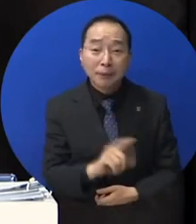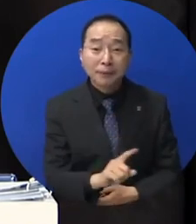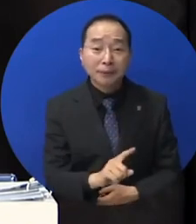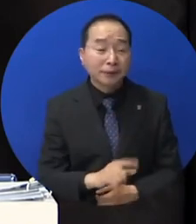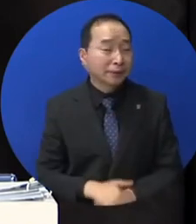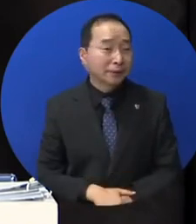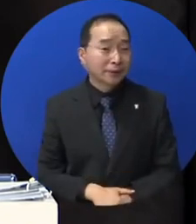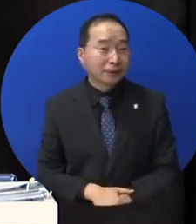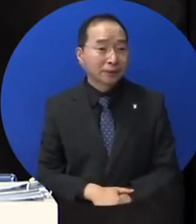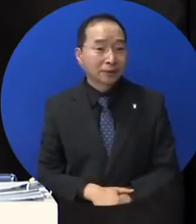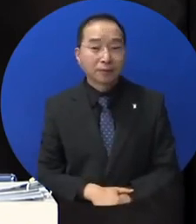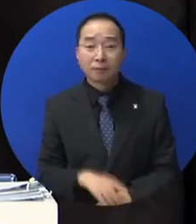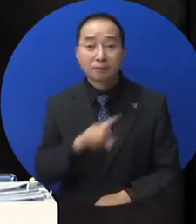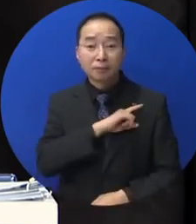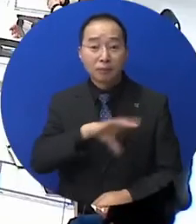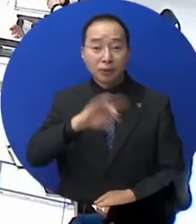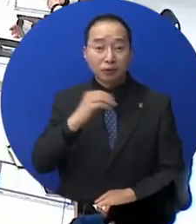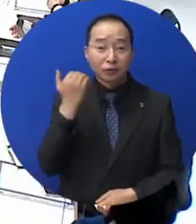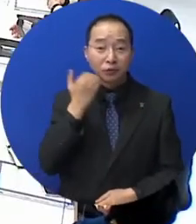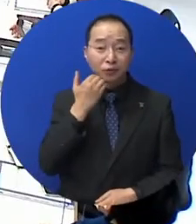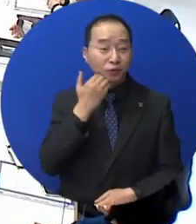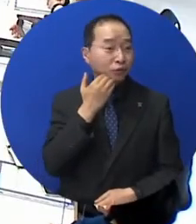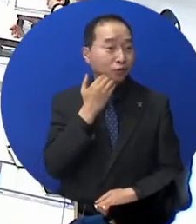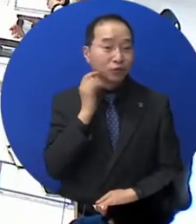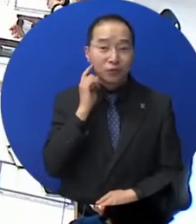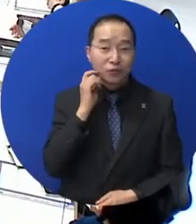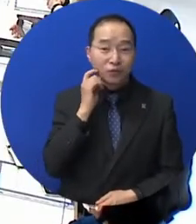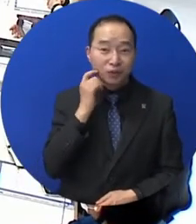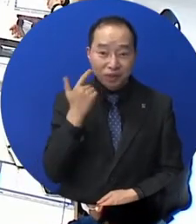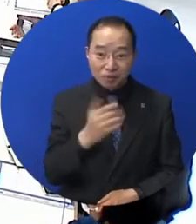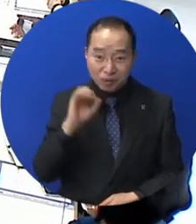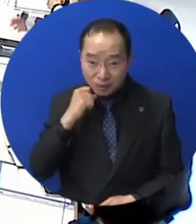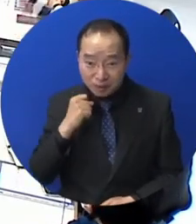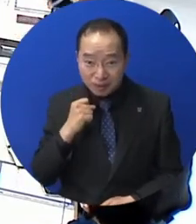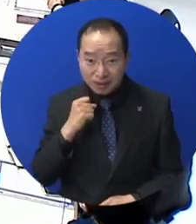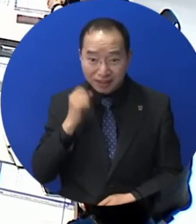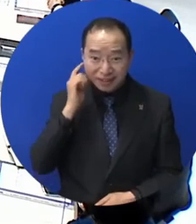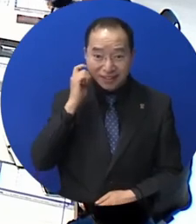싶은데 순서는 어렵나요?